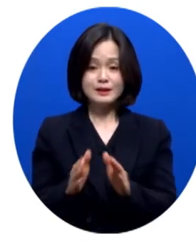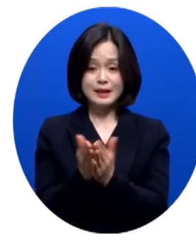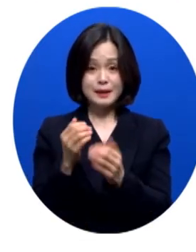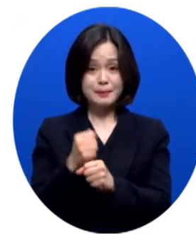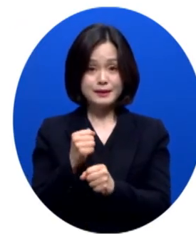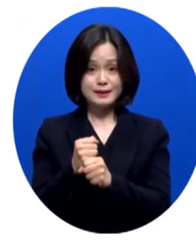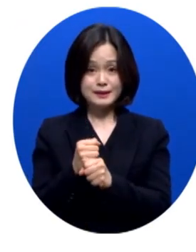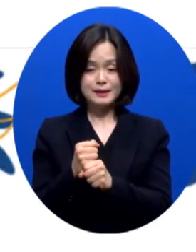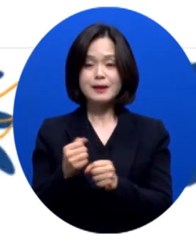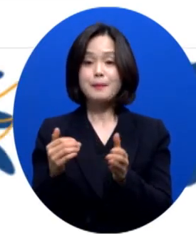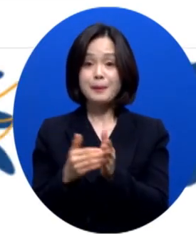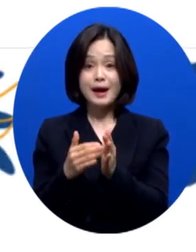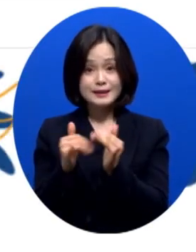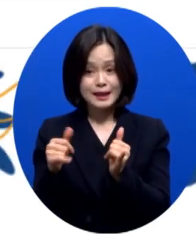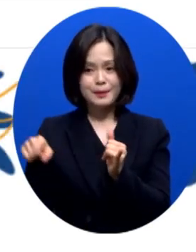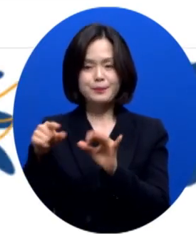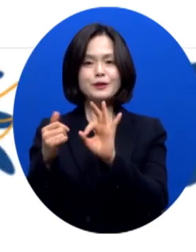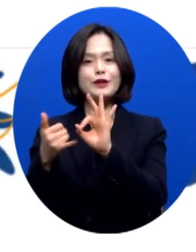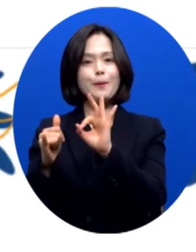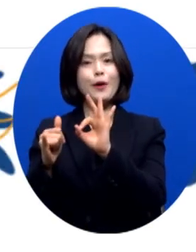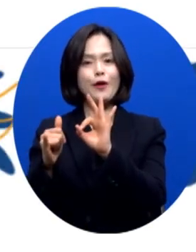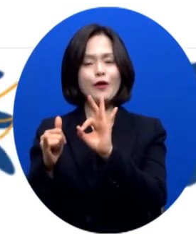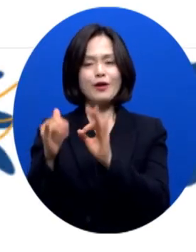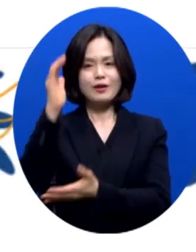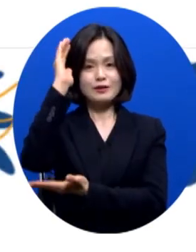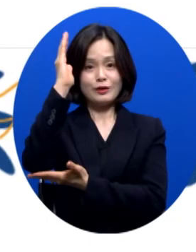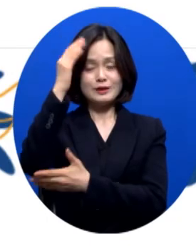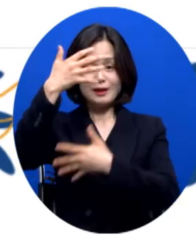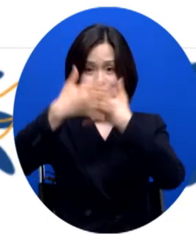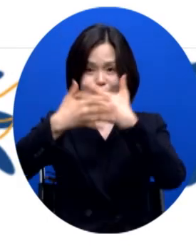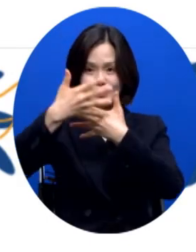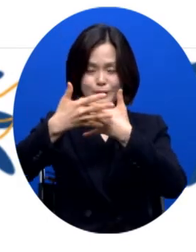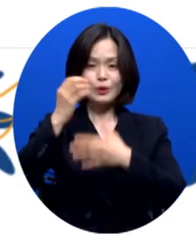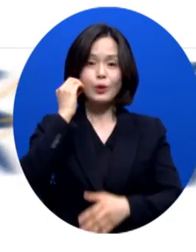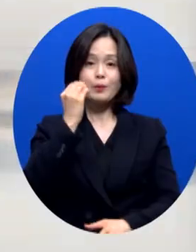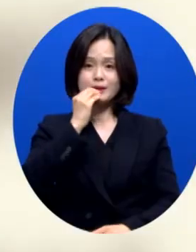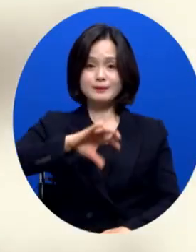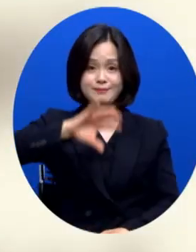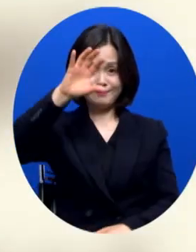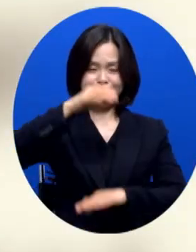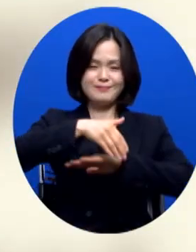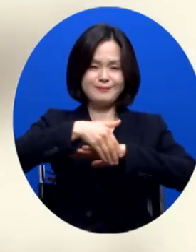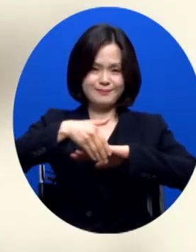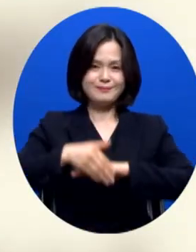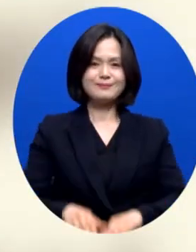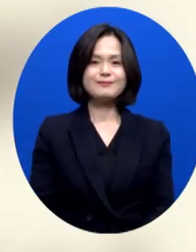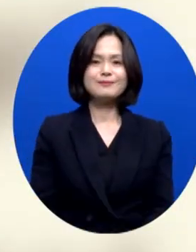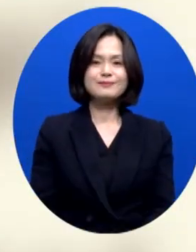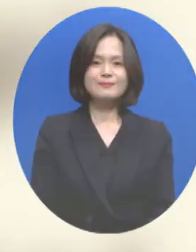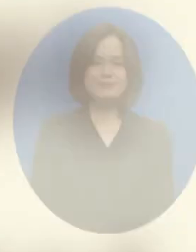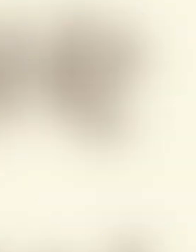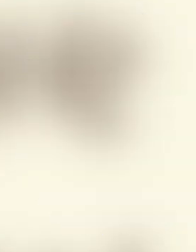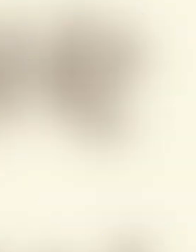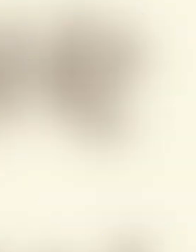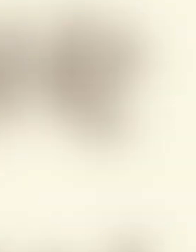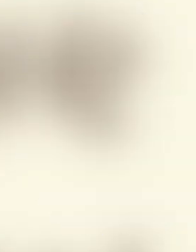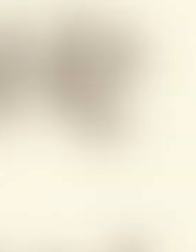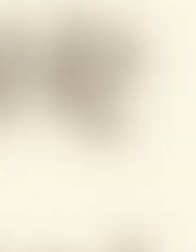단장 10여명의 영상 설교도 홈페이지에 게재할 예정입니다 cts 뉴스 최대 지닙니다